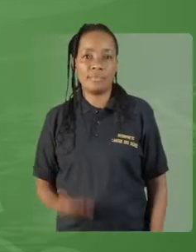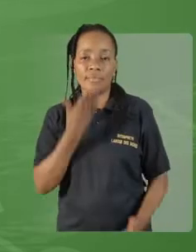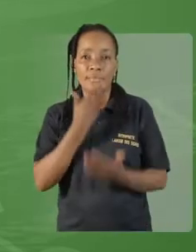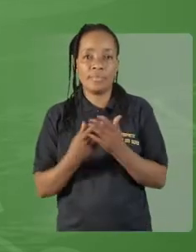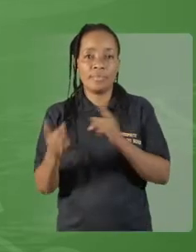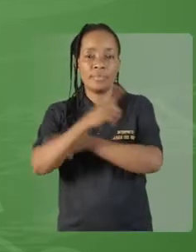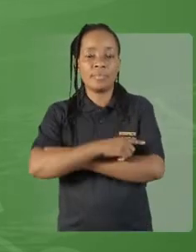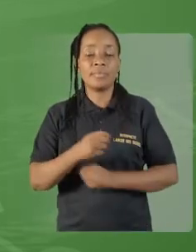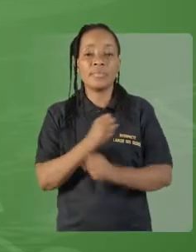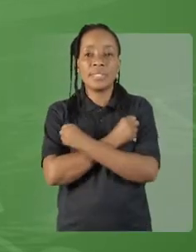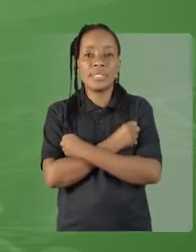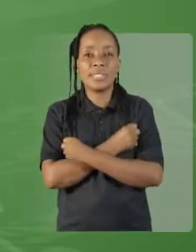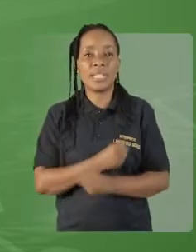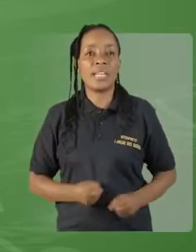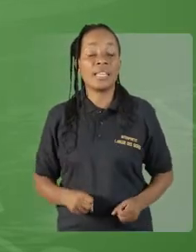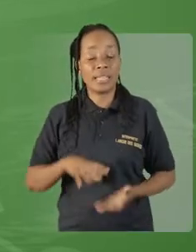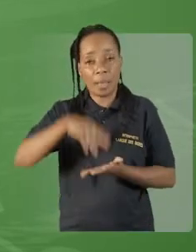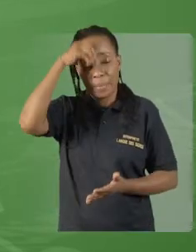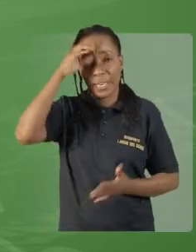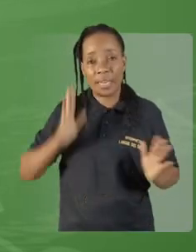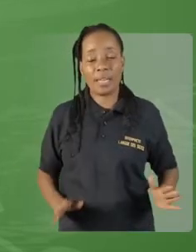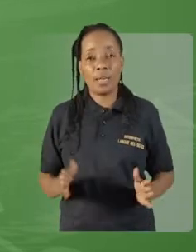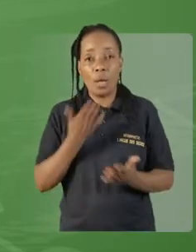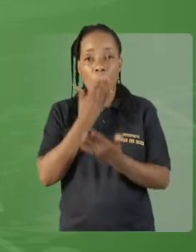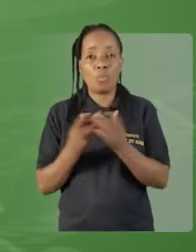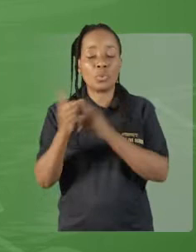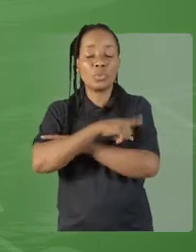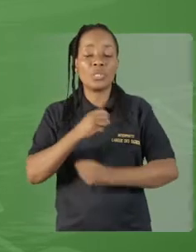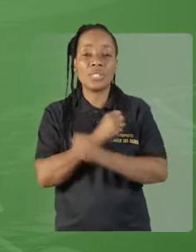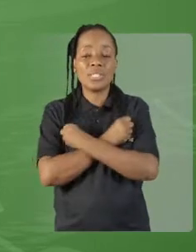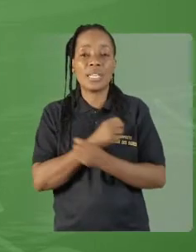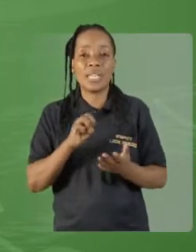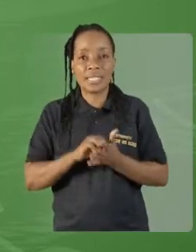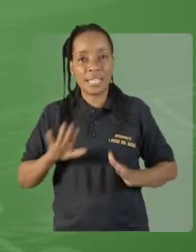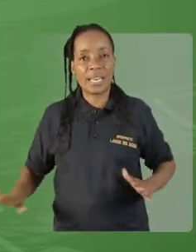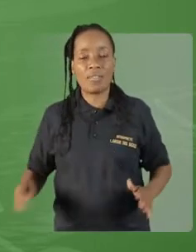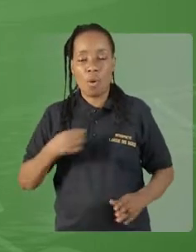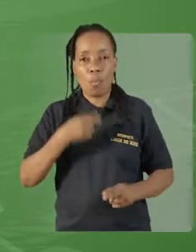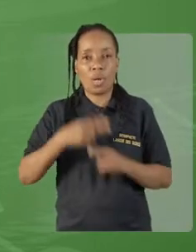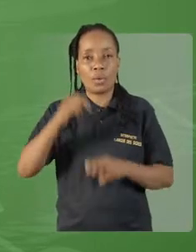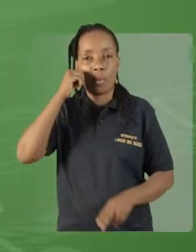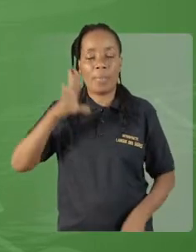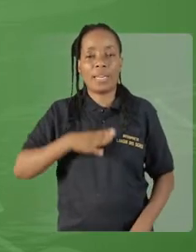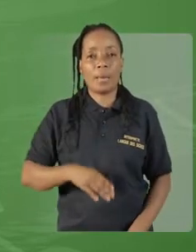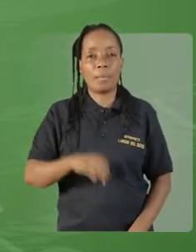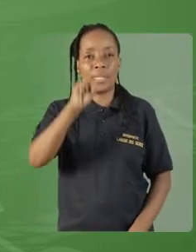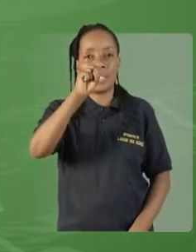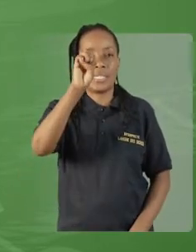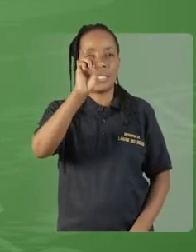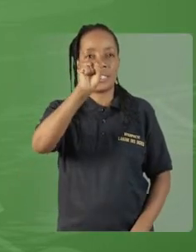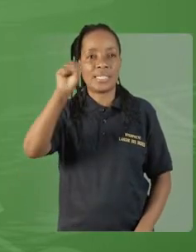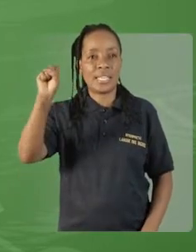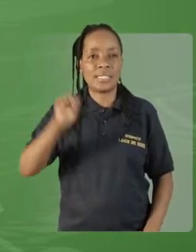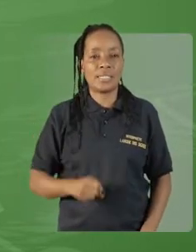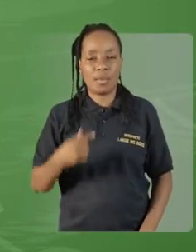Bonjour chers apprenants, bonjour chers élèves. Je suis Madame Cesse Aboké Marie-Danielle,